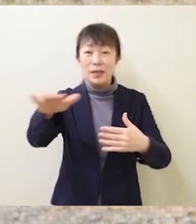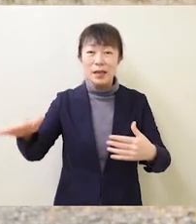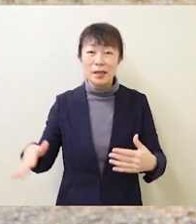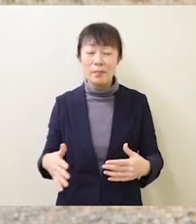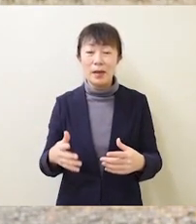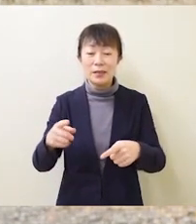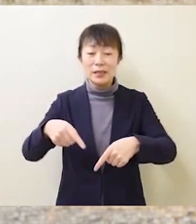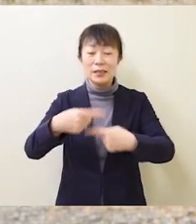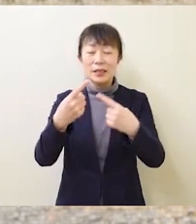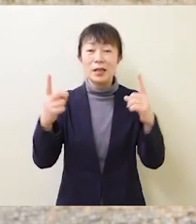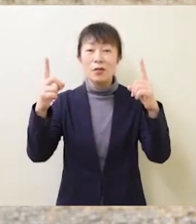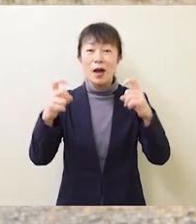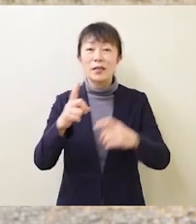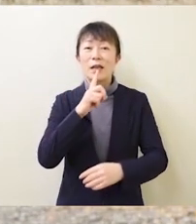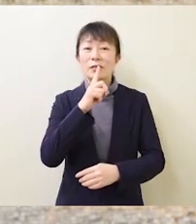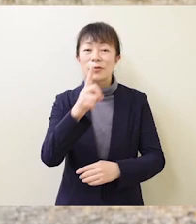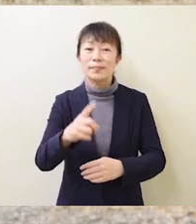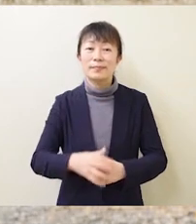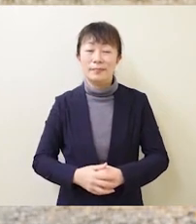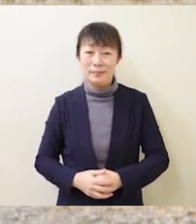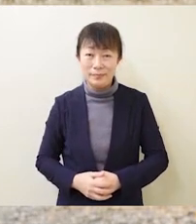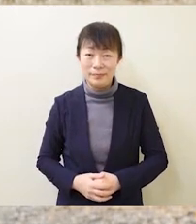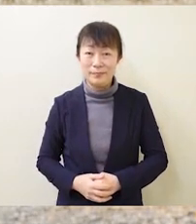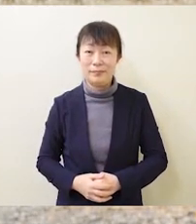年のご挨拶を申し上げます。